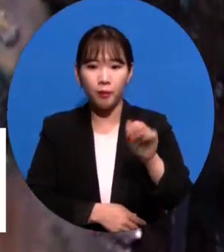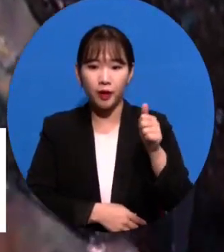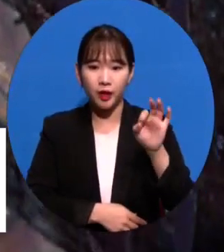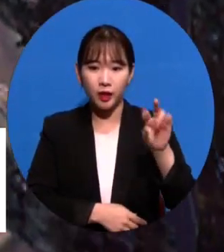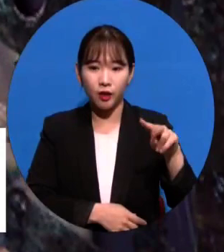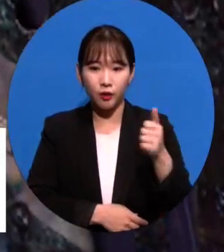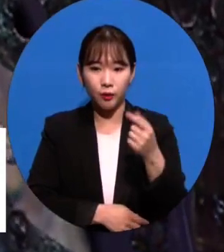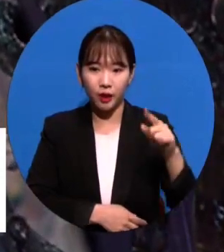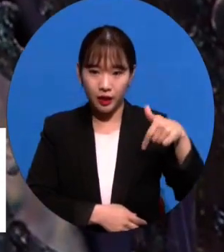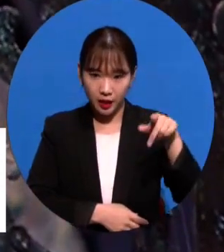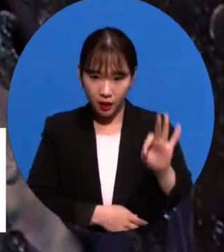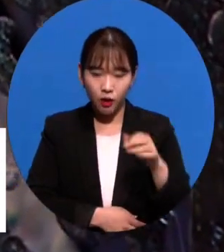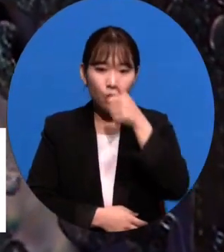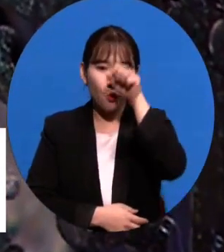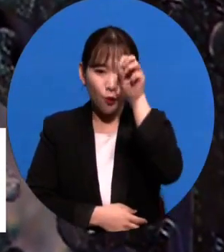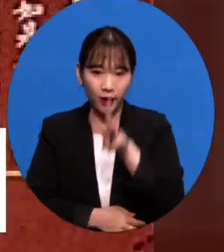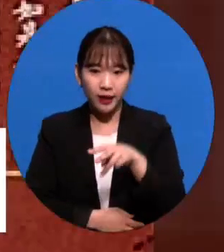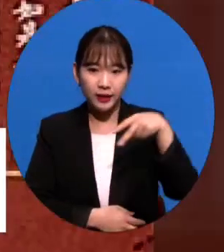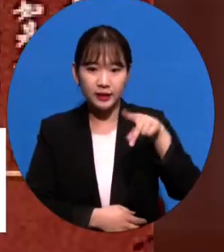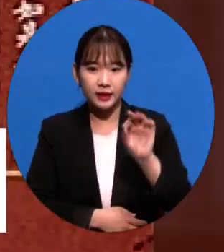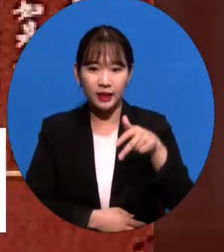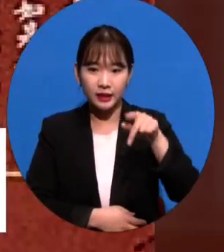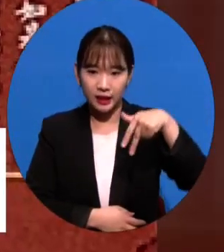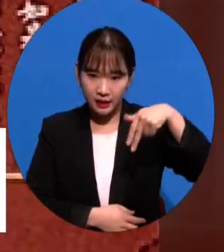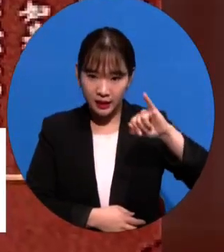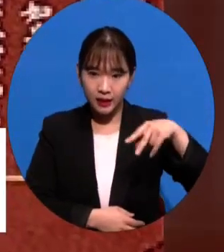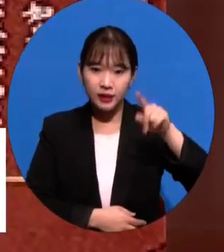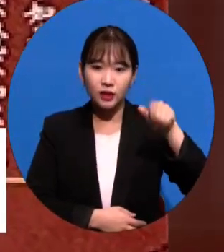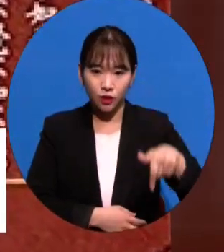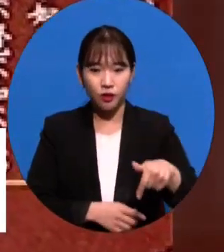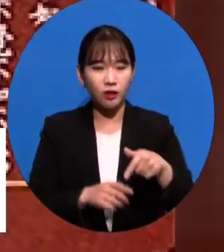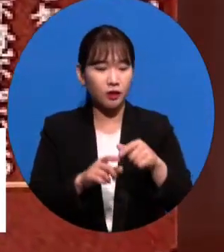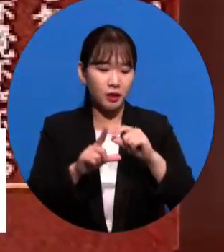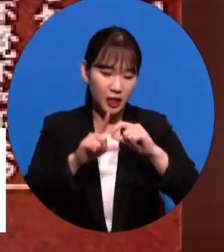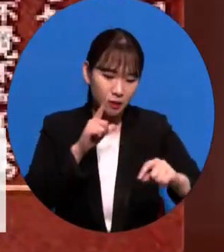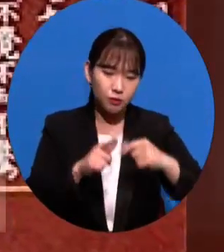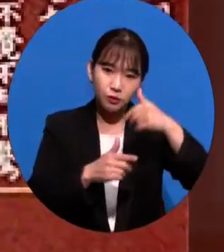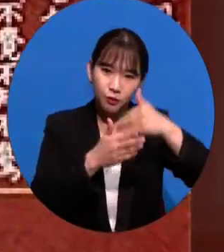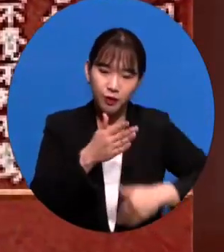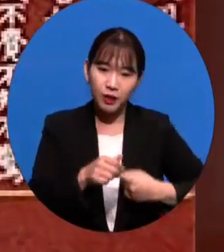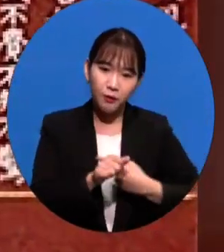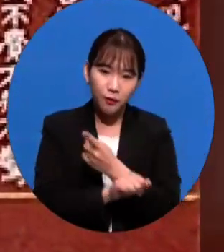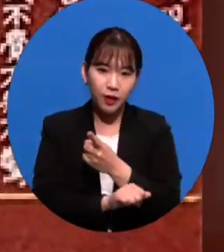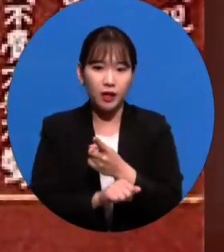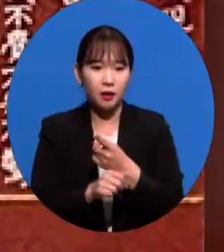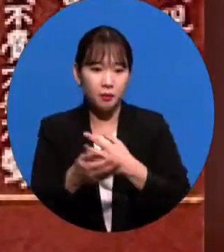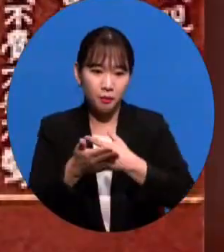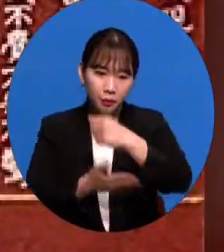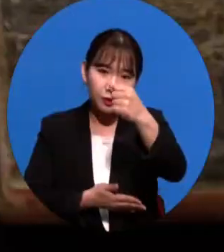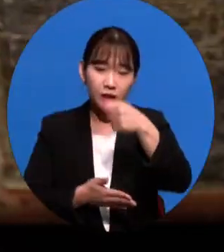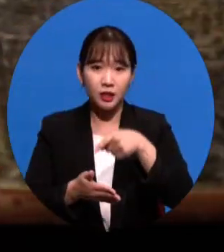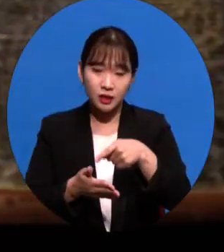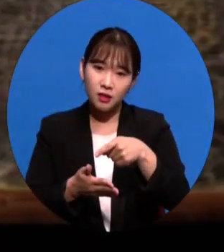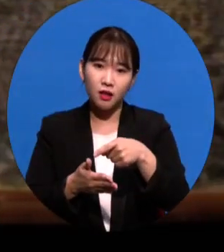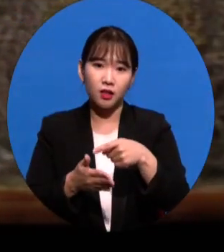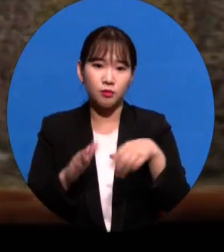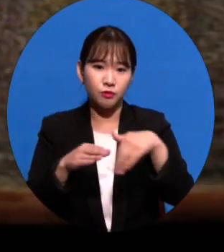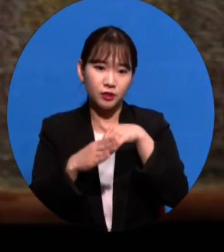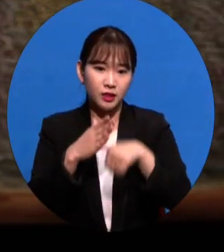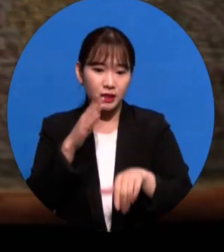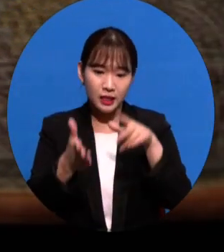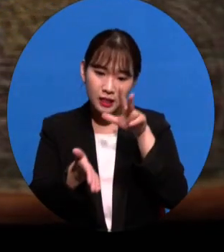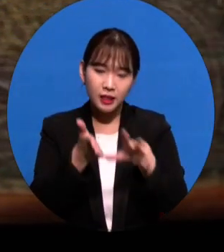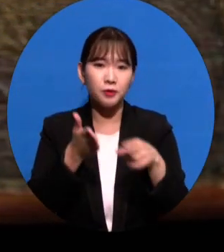광양 증흥산성, 쌍사자 석 등등 몇몇 문화재를 제외하고 반출된 전남 문화재 현황이 없는 실정입니다.